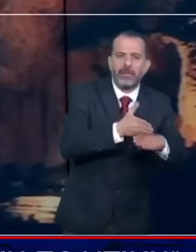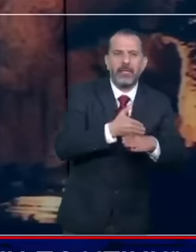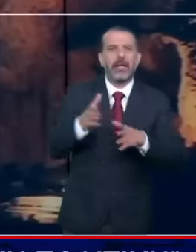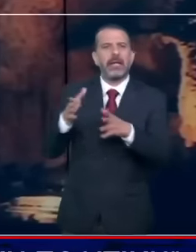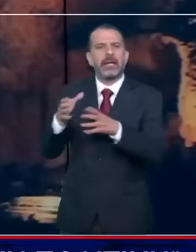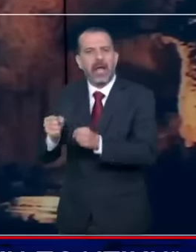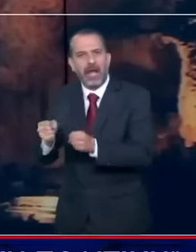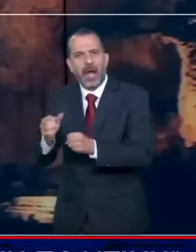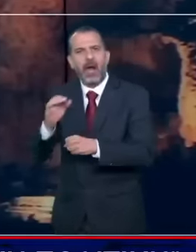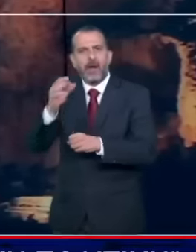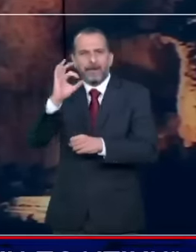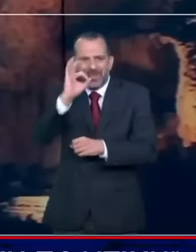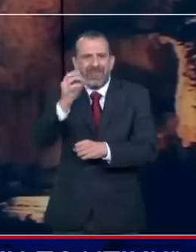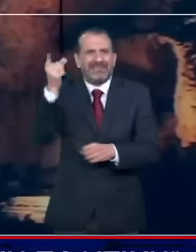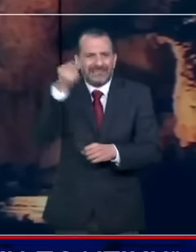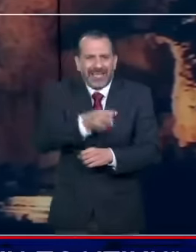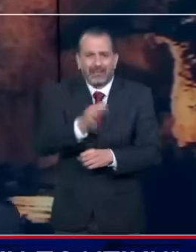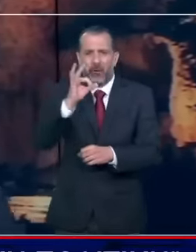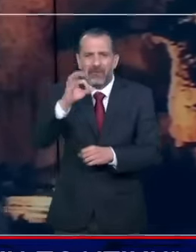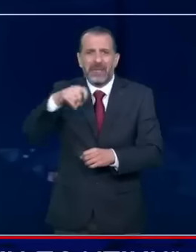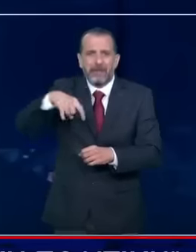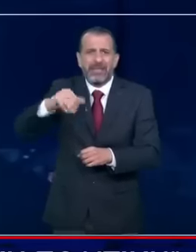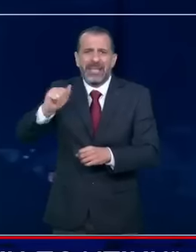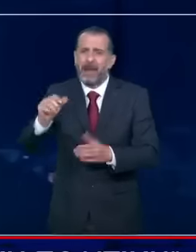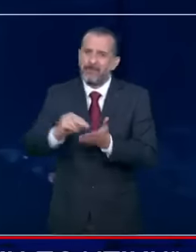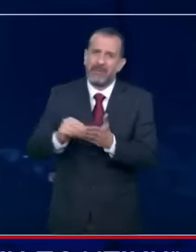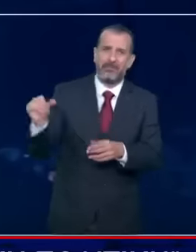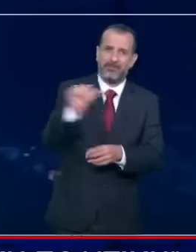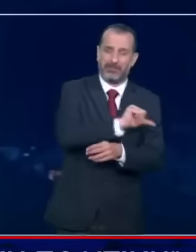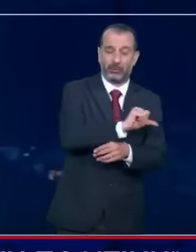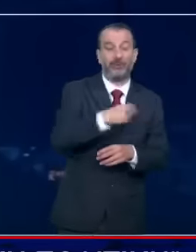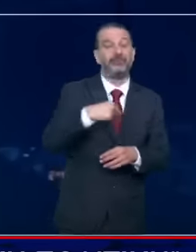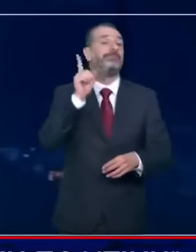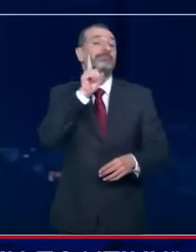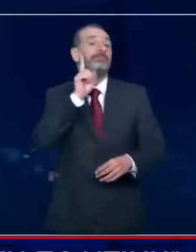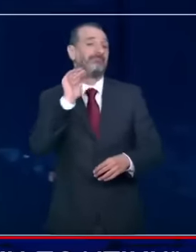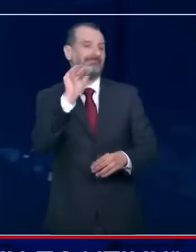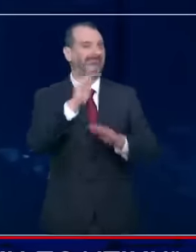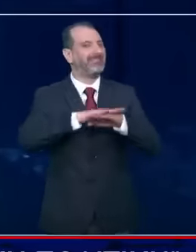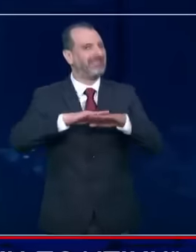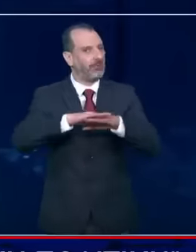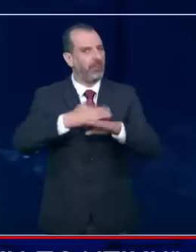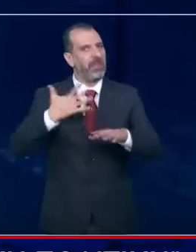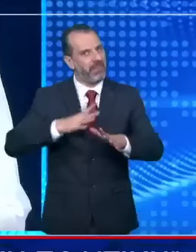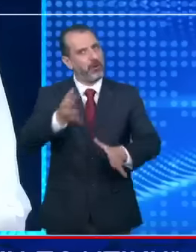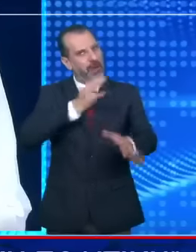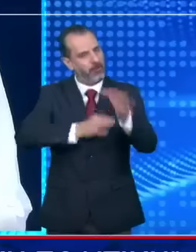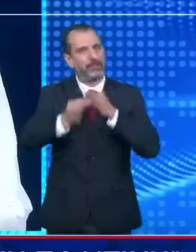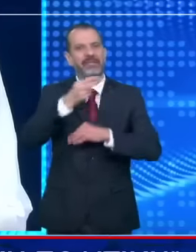0% ΦΠΑ, να μπορέσει να ζήσει κάποιος. 26% της χώρας μας.